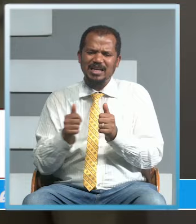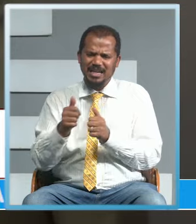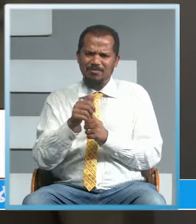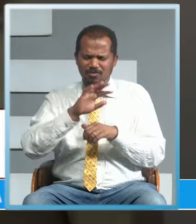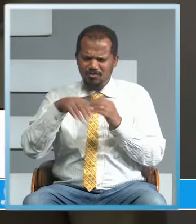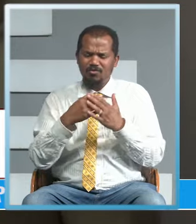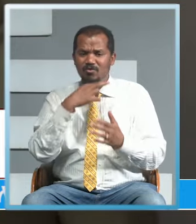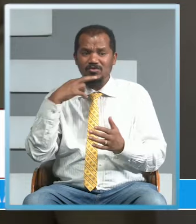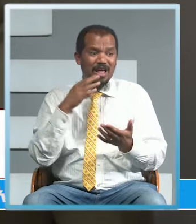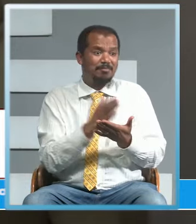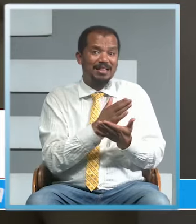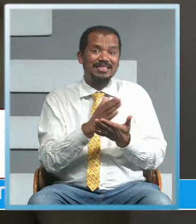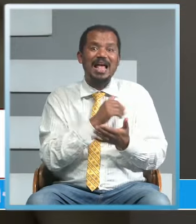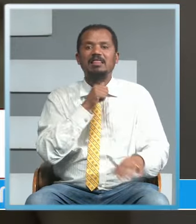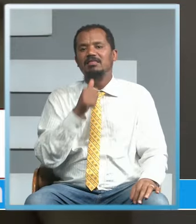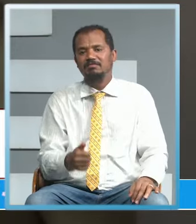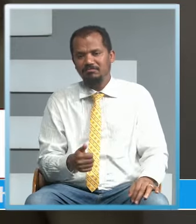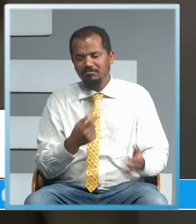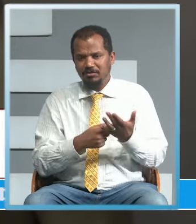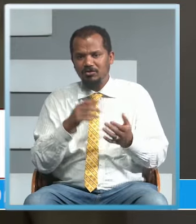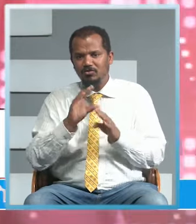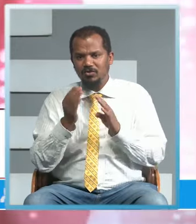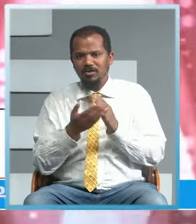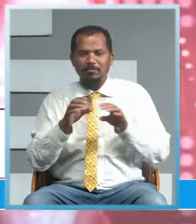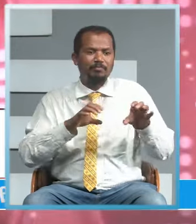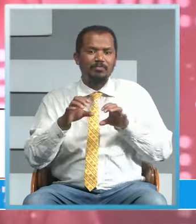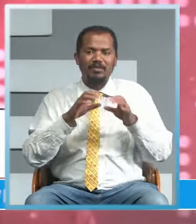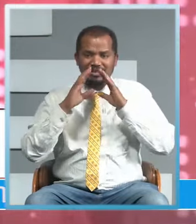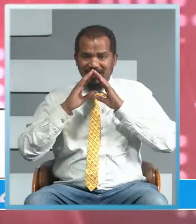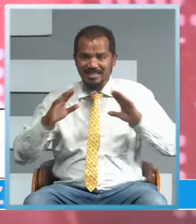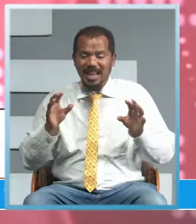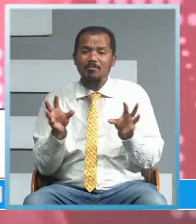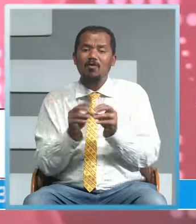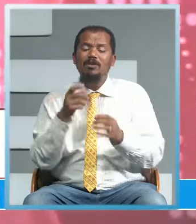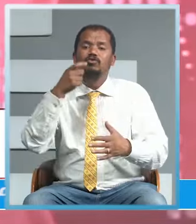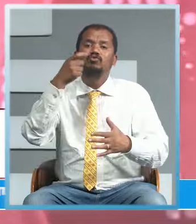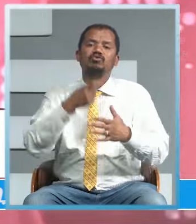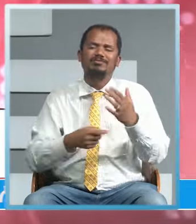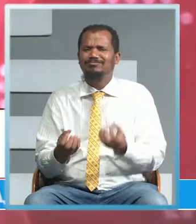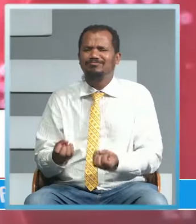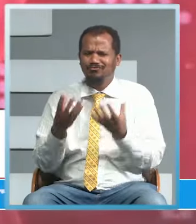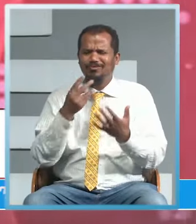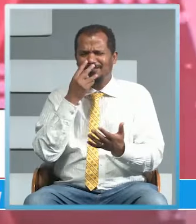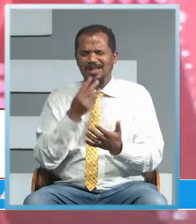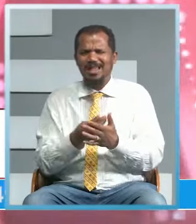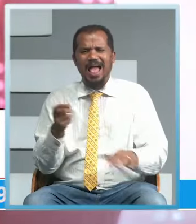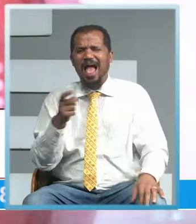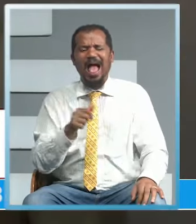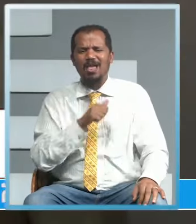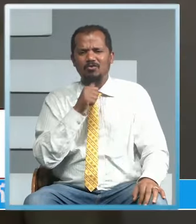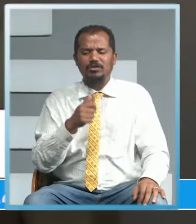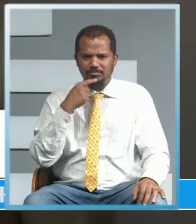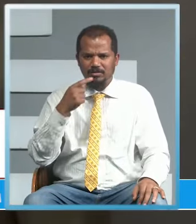እንደ ቀዳሚ ሁሉ ሩሲያ የማትሳተፍ ሲሆን በዚህ አይነት ሁኔታ የሚካሄደውን የሰላም ኮንፈረንስ ውጤት ብዙዎች